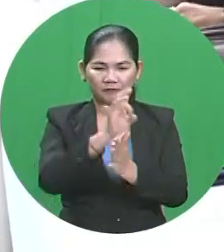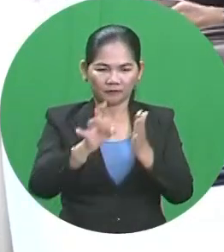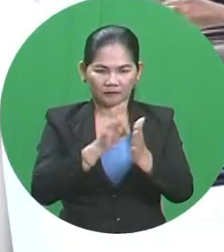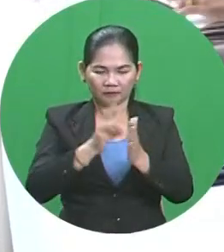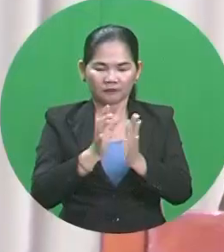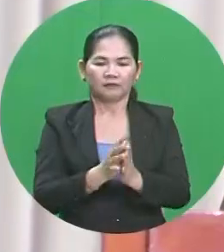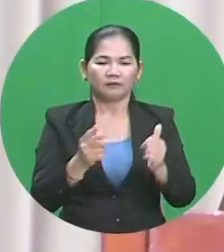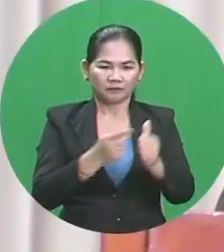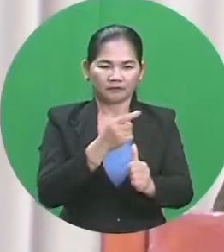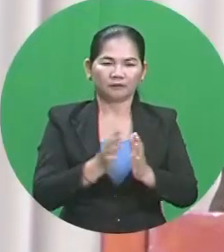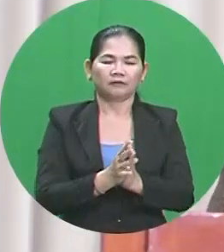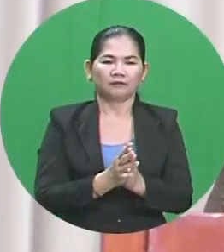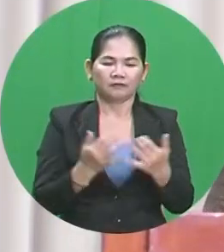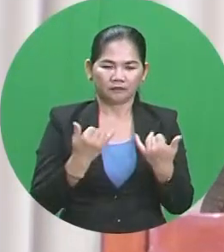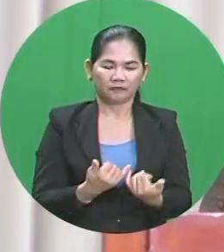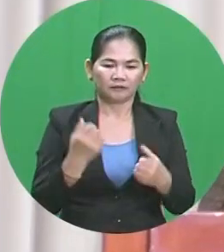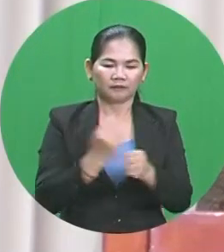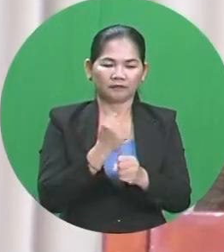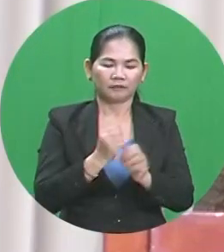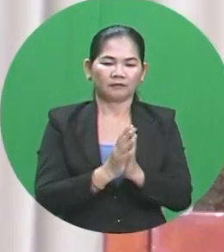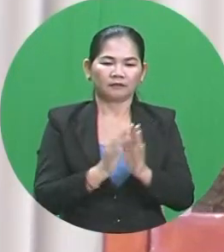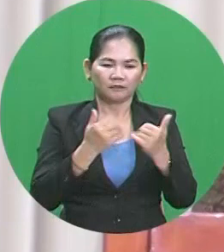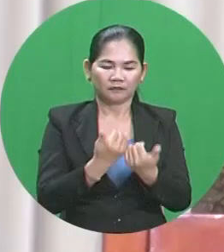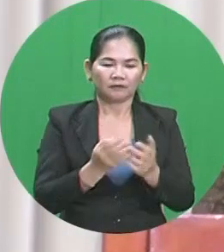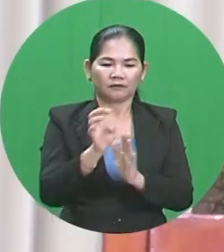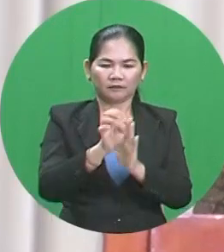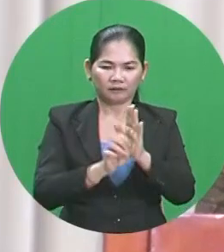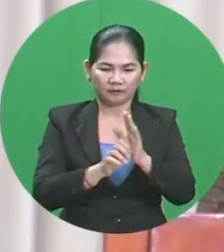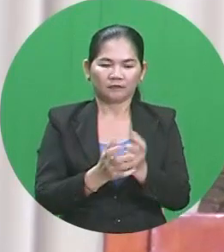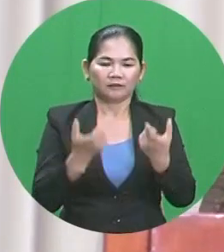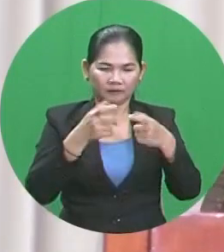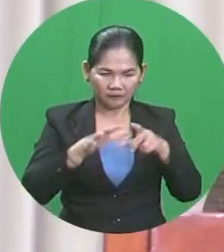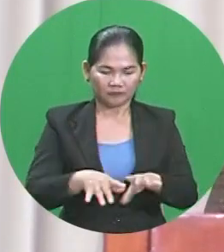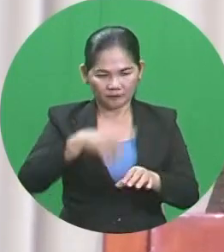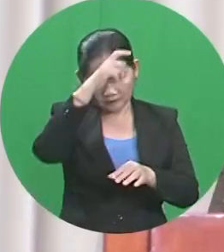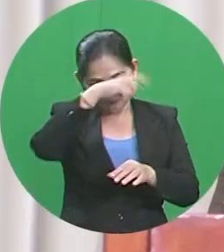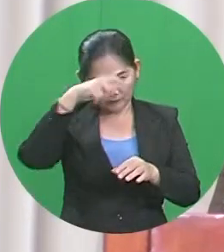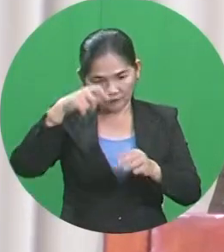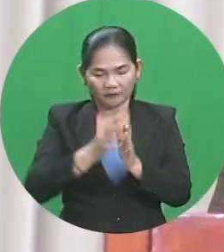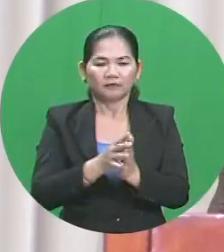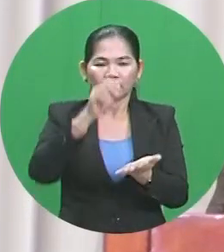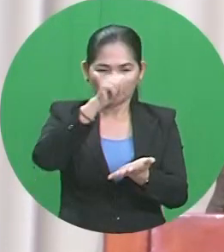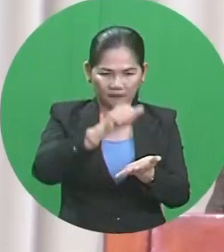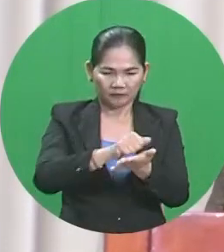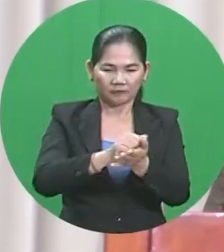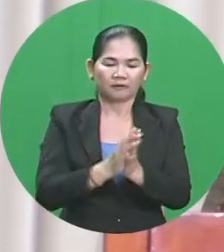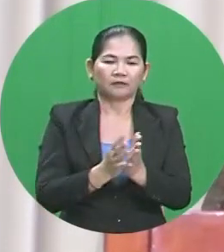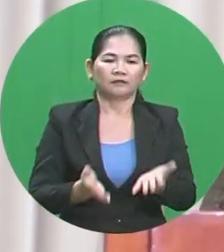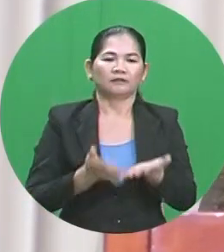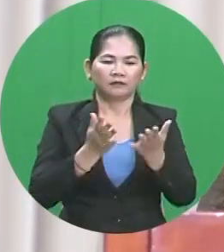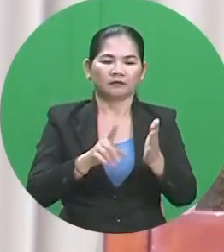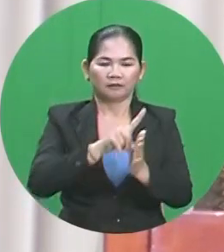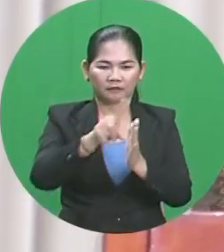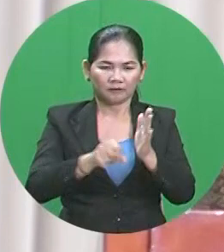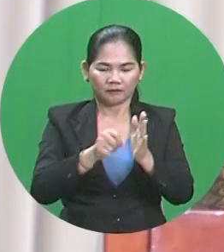ធ្វើអធិការកិច្ចតាមឋានការអនុវត្តច្បាប់និងដោះស្រាយបណ្ដឹងដើម្បីសម្រេចលទ្ធផលដែលបានកំណត់ក្នុ